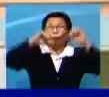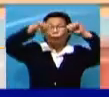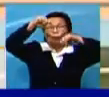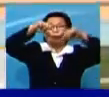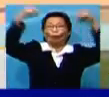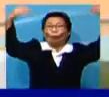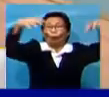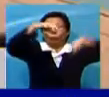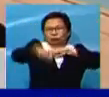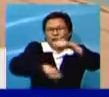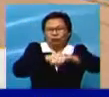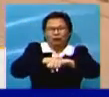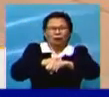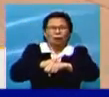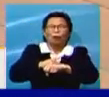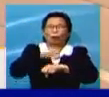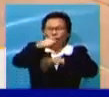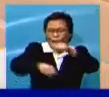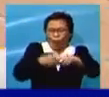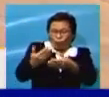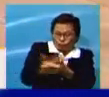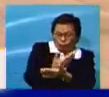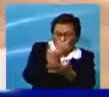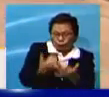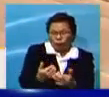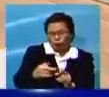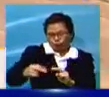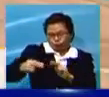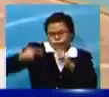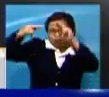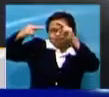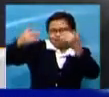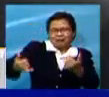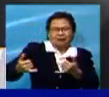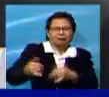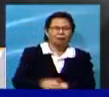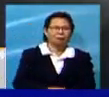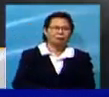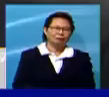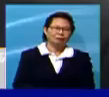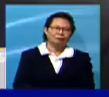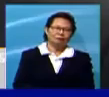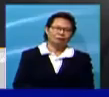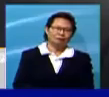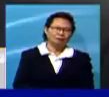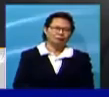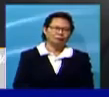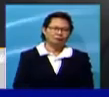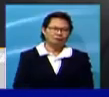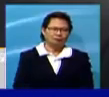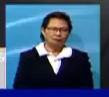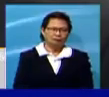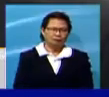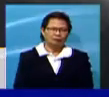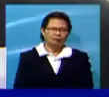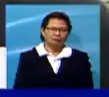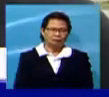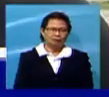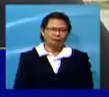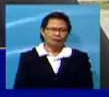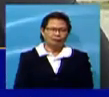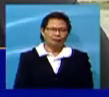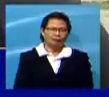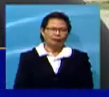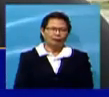Ceras, generasi pelumba baharu yang sedang meningkat naik. Banyak sini dulu, banyak time